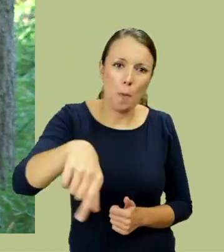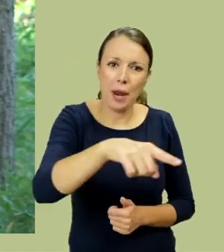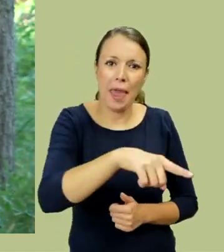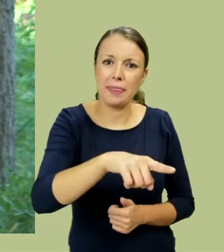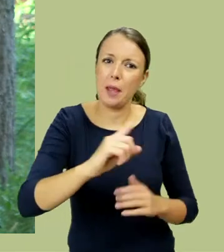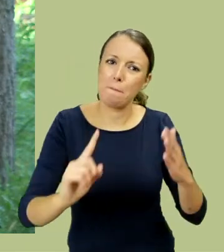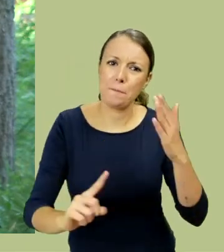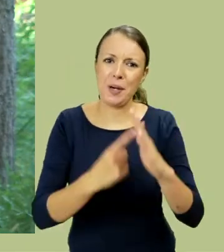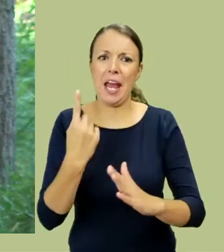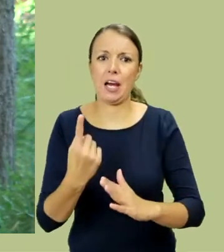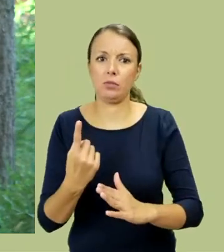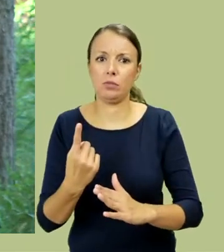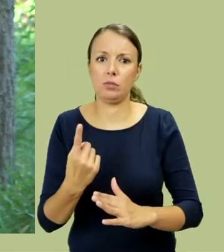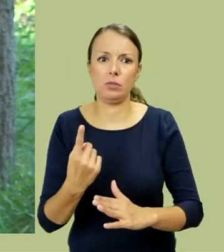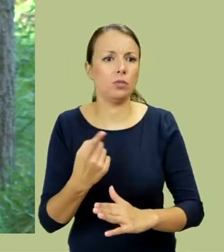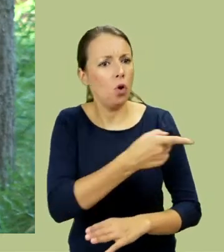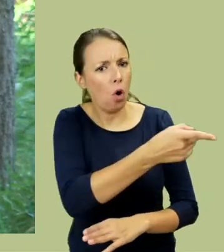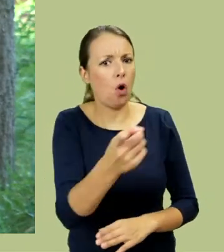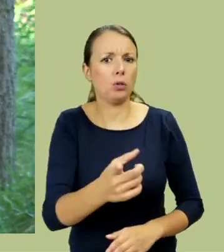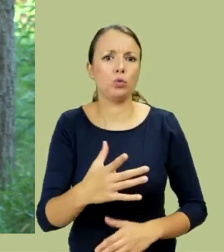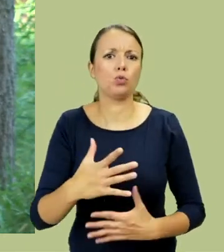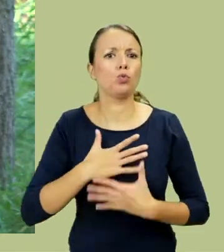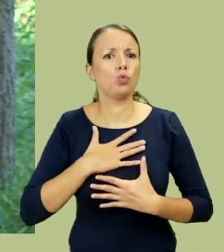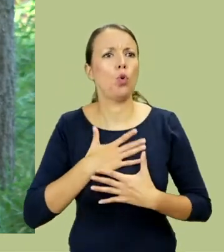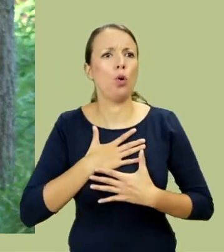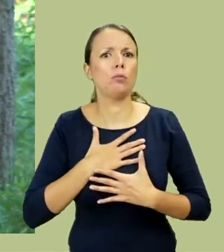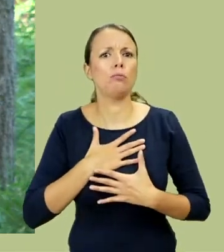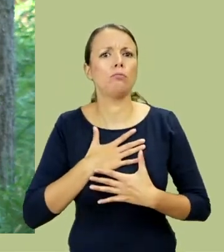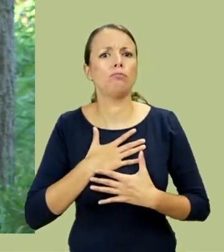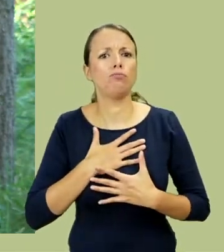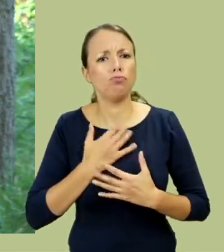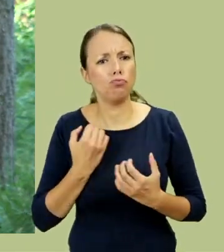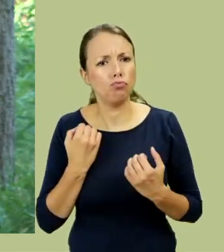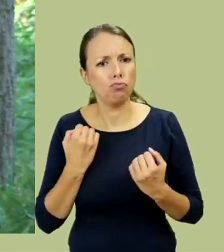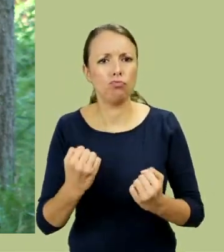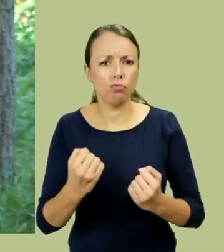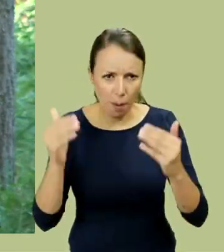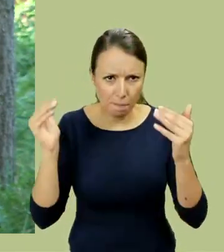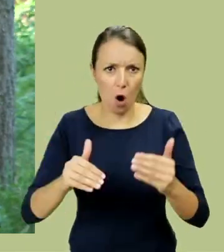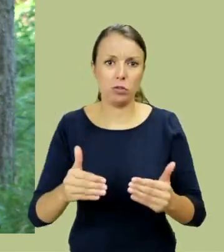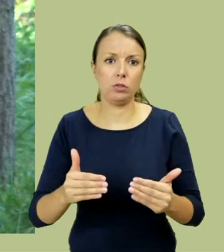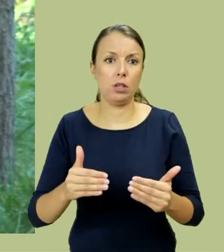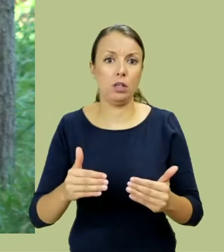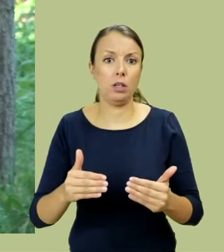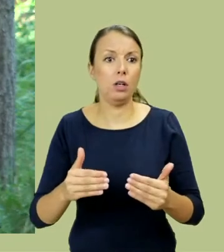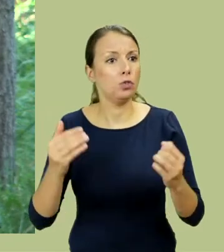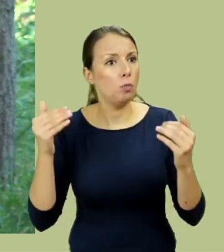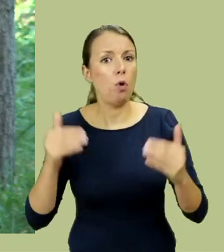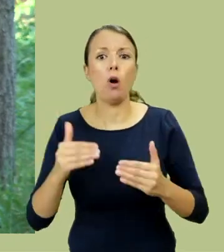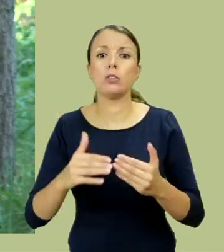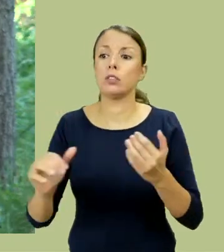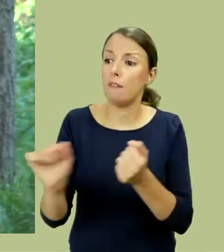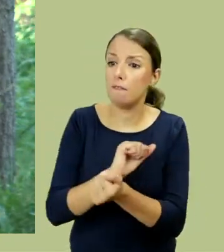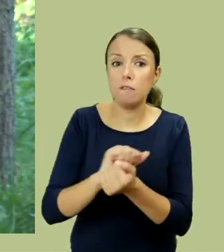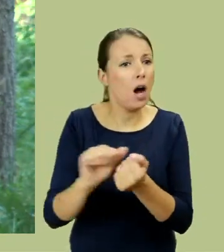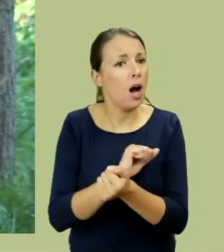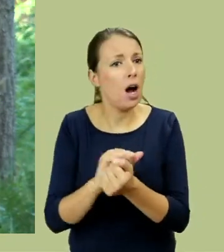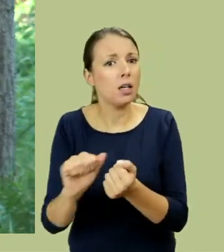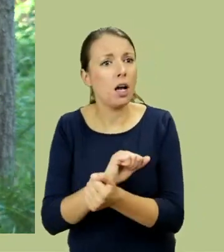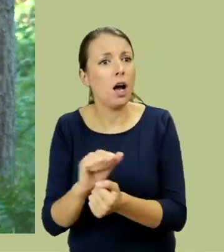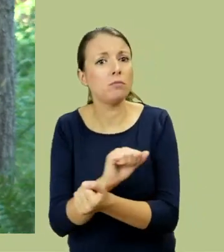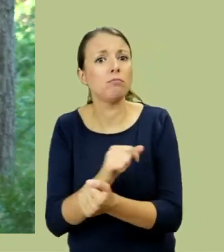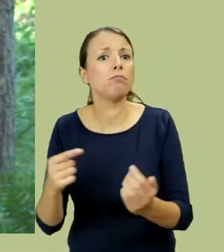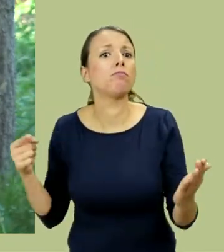że kobiety pierwsze poczuły ten zew i tę możliwość, że ta droga walki poprowadzi ich